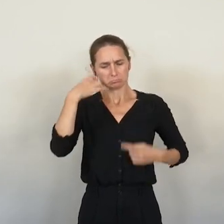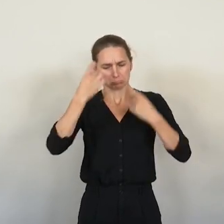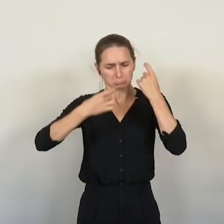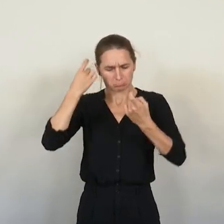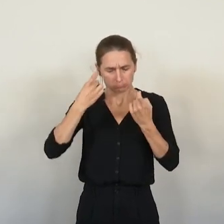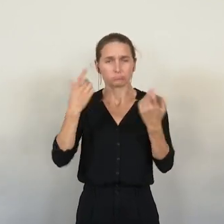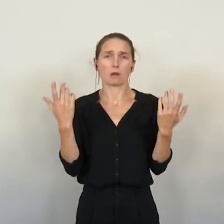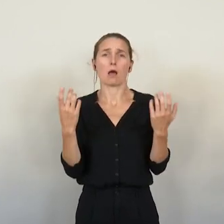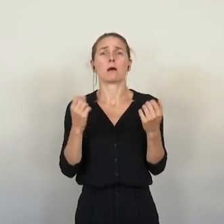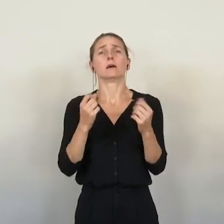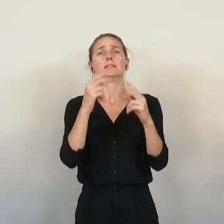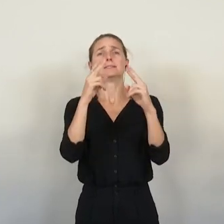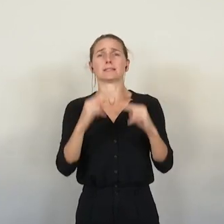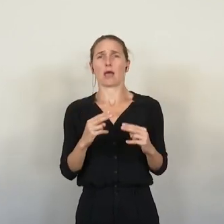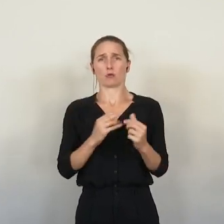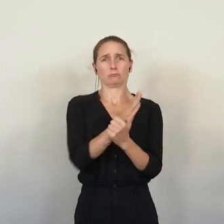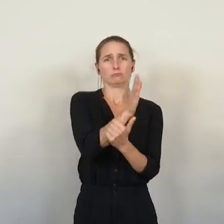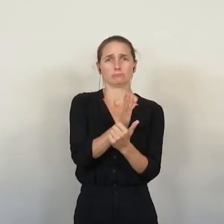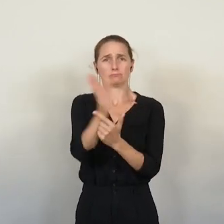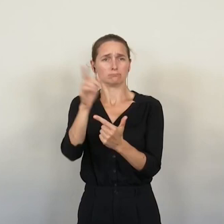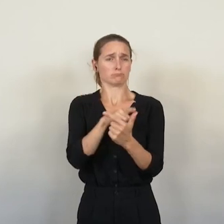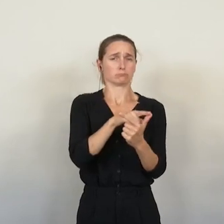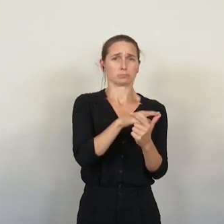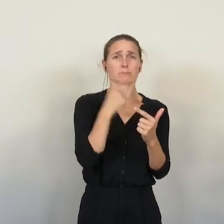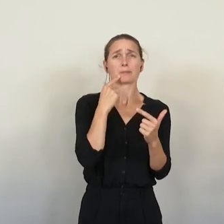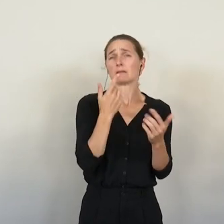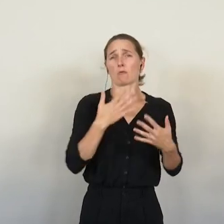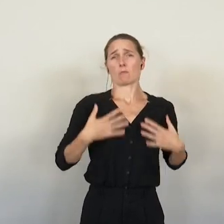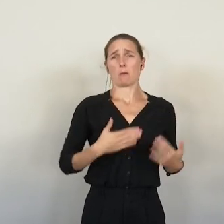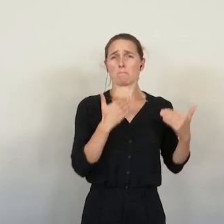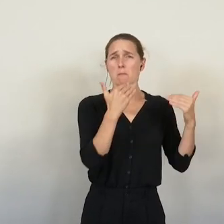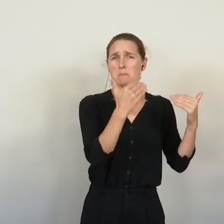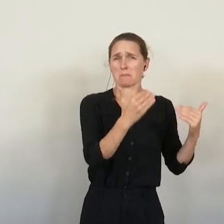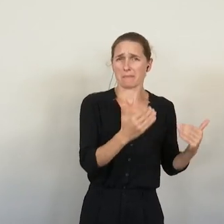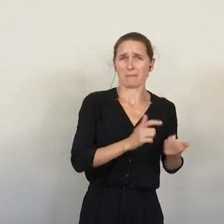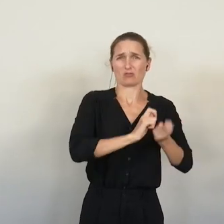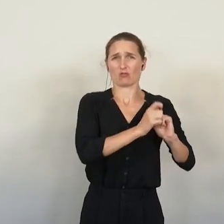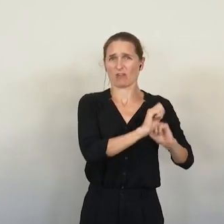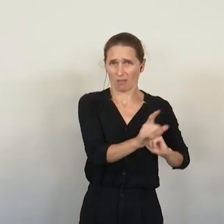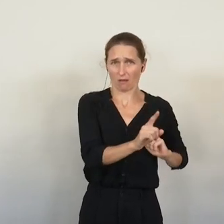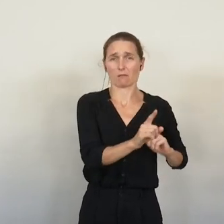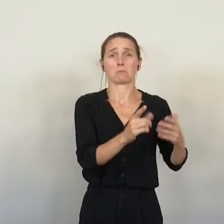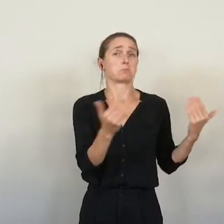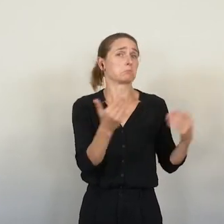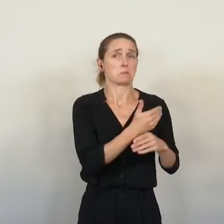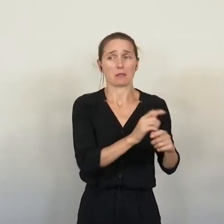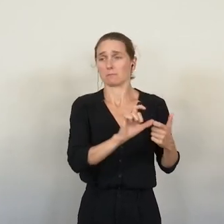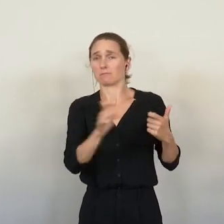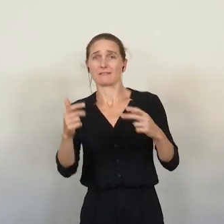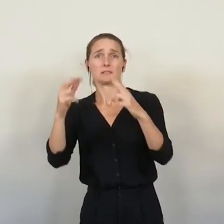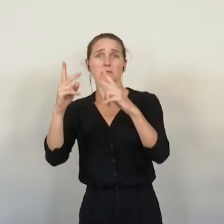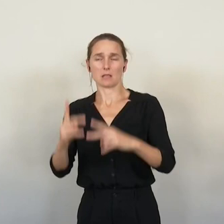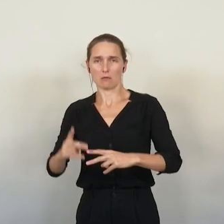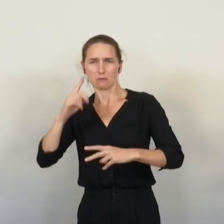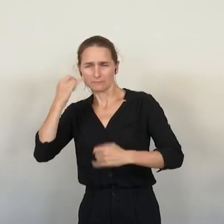passe si on ne change rien et un scénario souhaitable intégrant l'ensemble des problématiques sociales économiqu environnemental et éthique